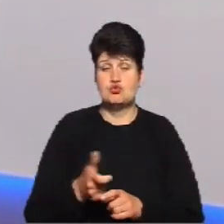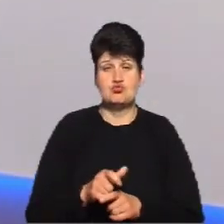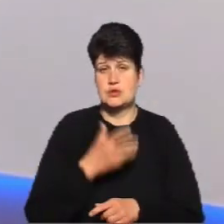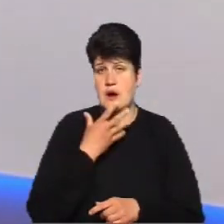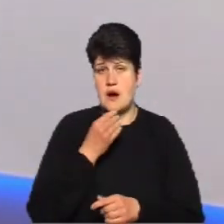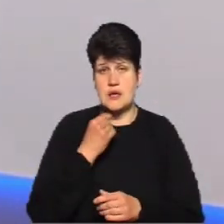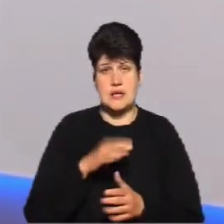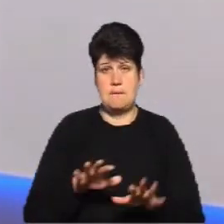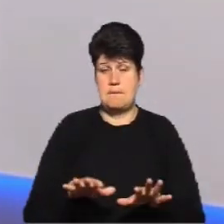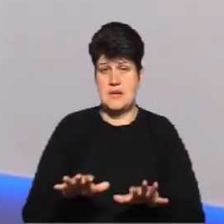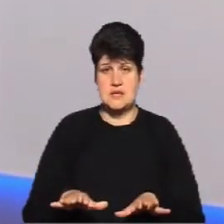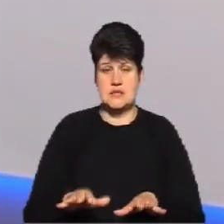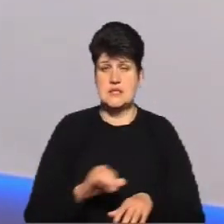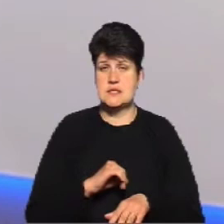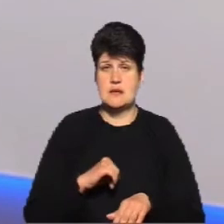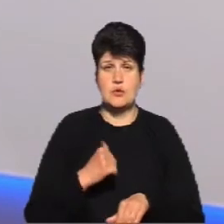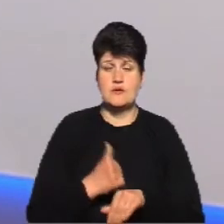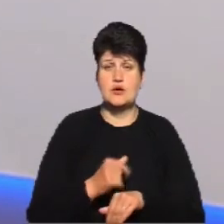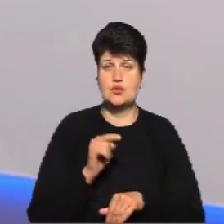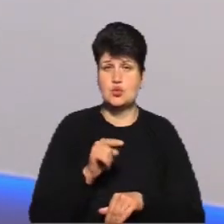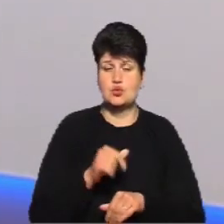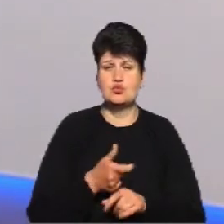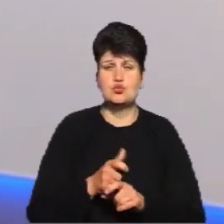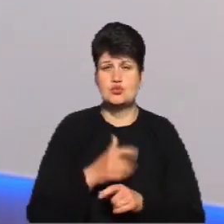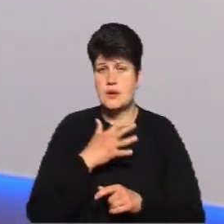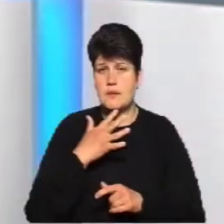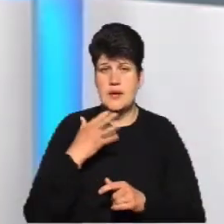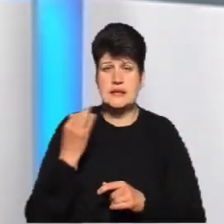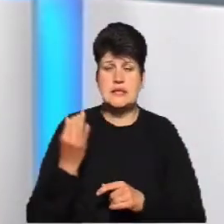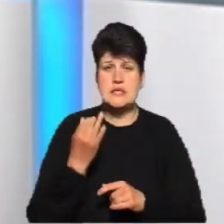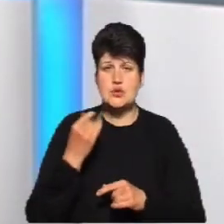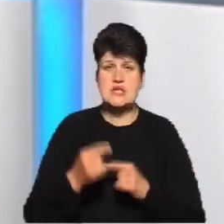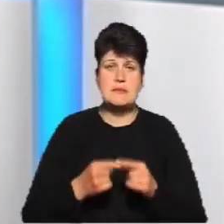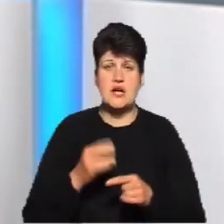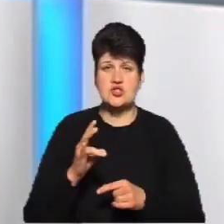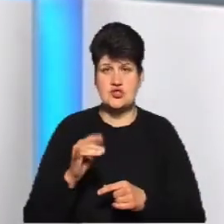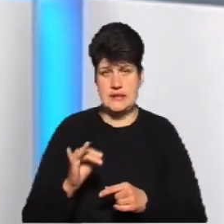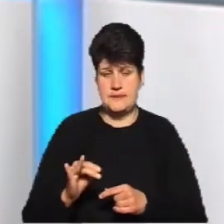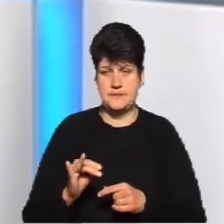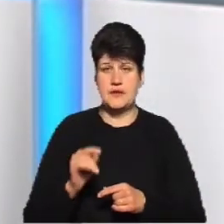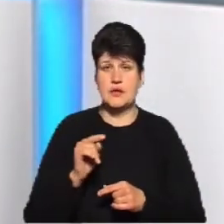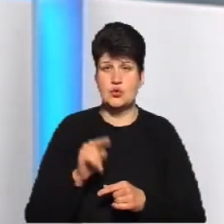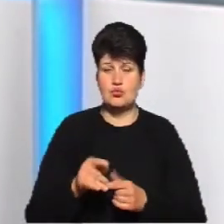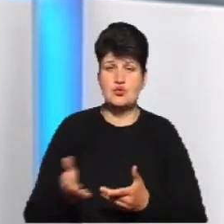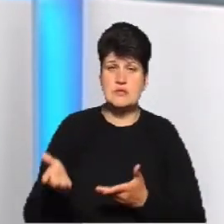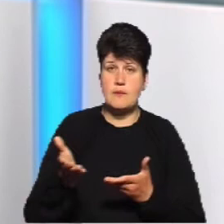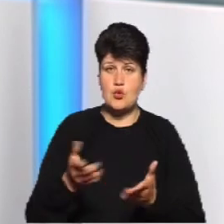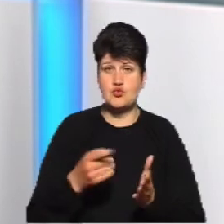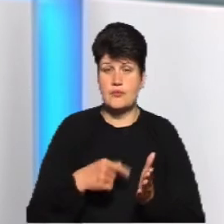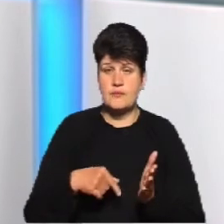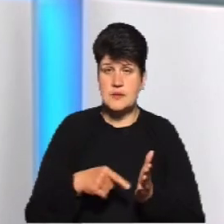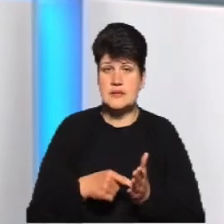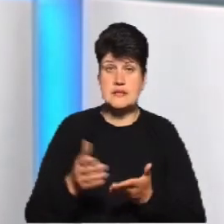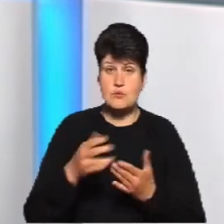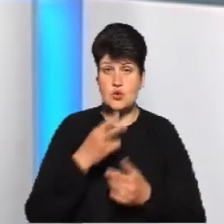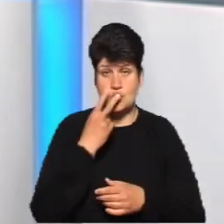і основне, що в нього дуже багато саме історичної спадщини. Тому запрошуємо місто, запрошуємо подивитися